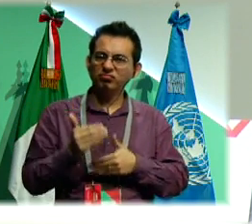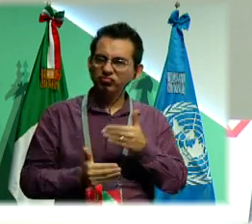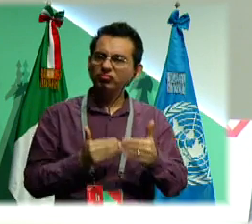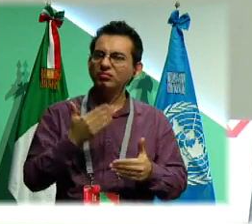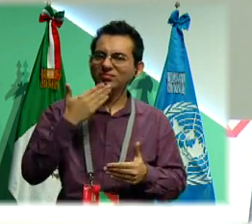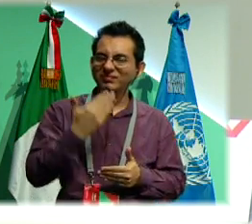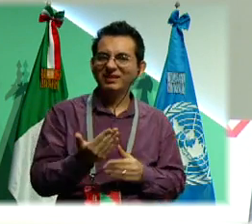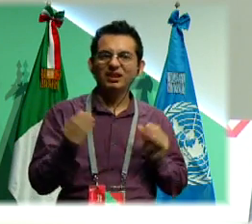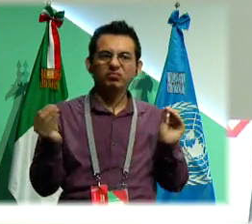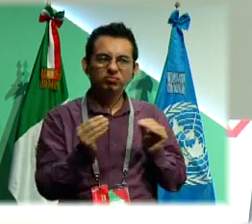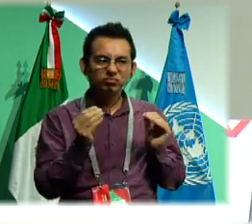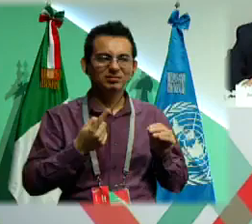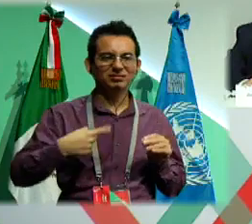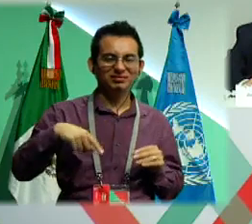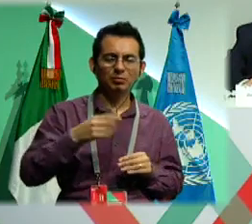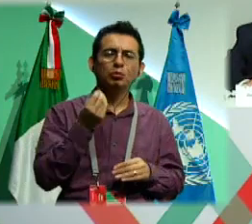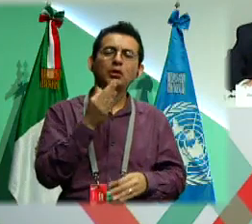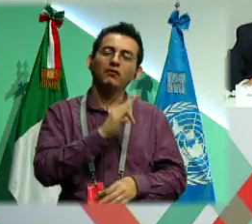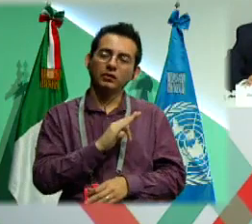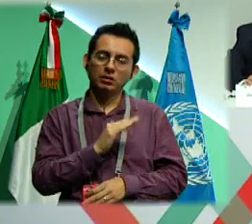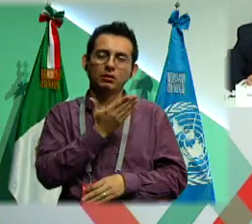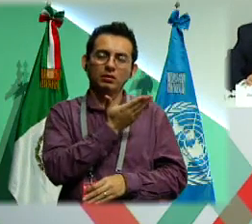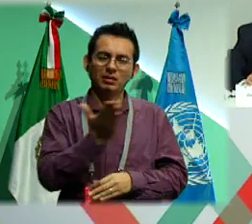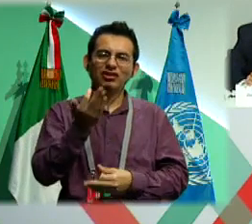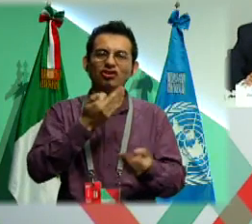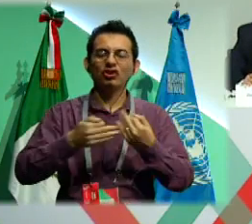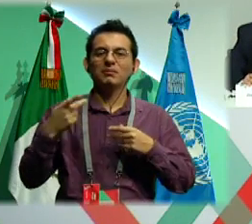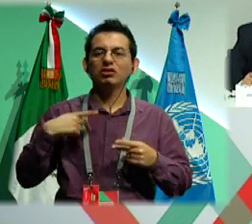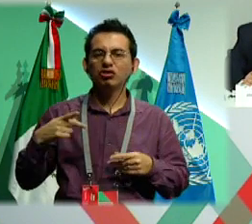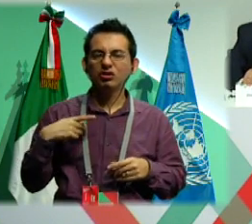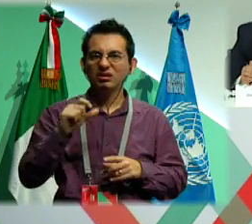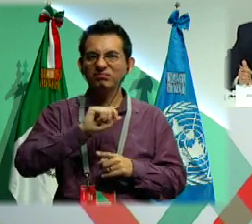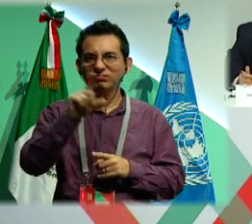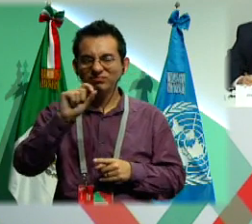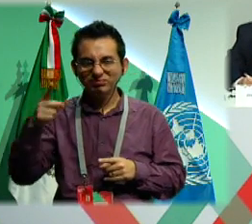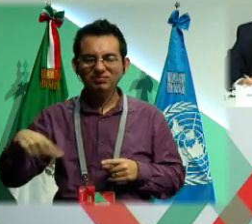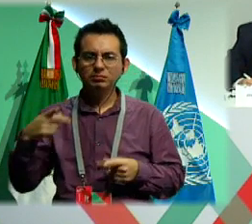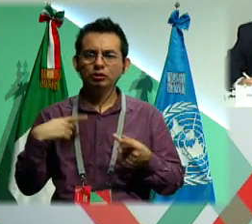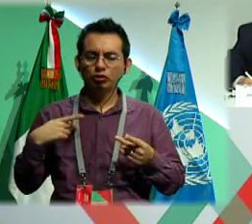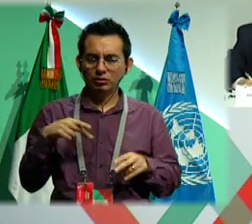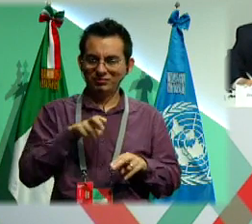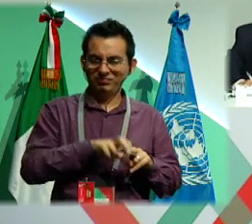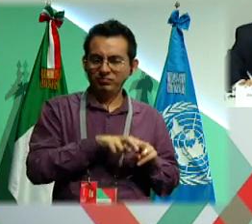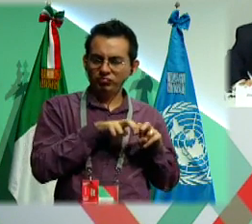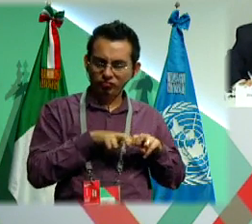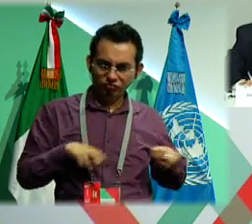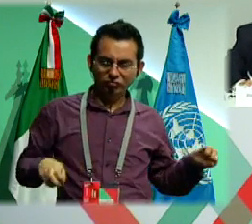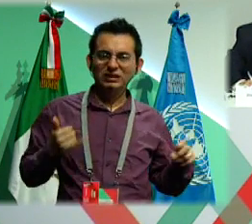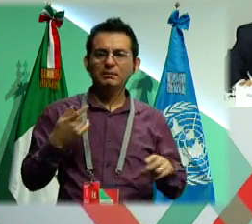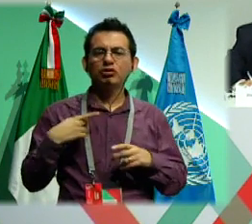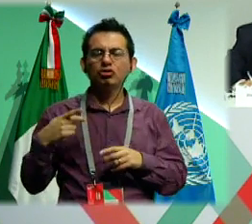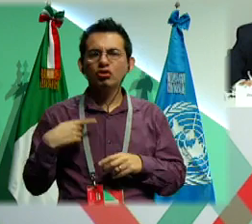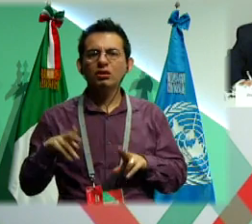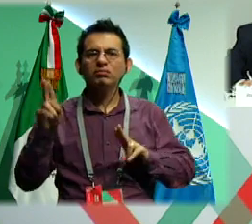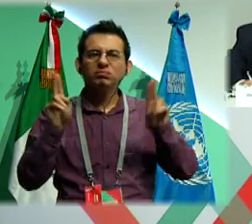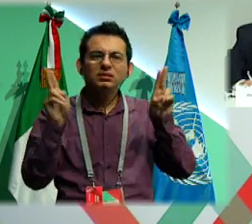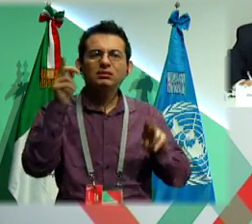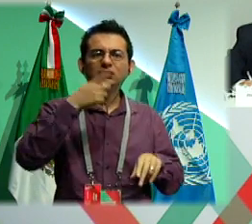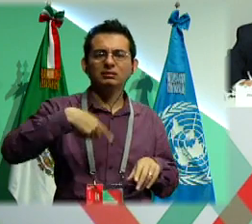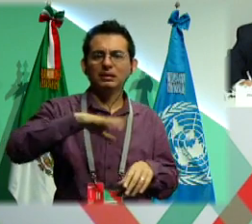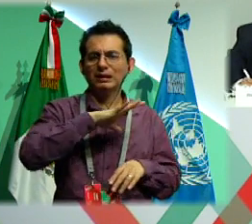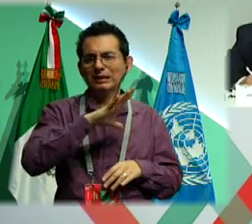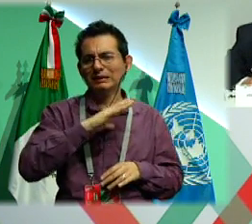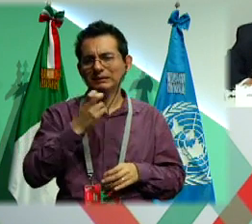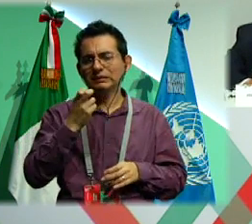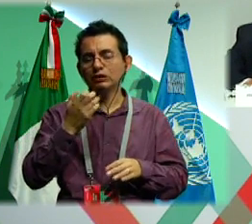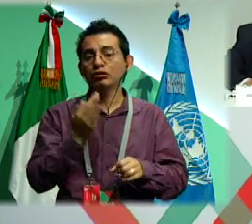participation plus active au débat. Je félicite chacun des organisateurs, les membres du panel, les modérateurs et les participants d'une